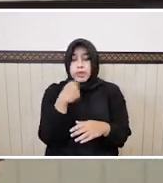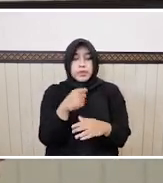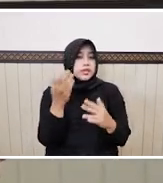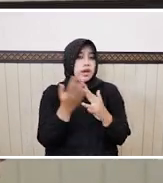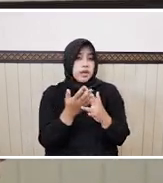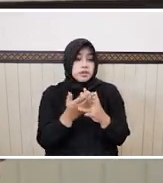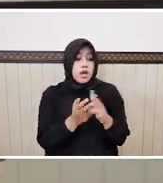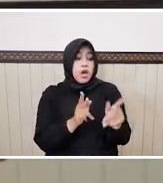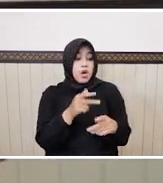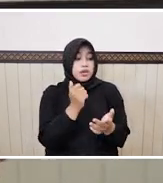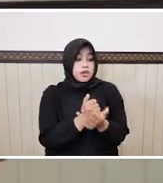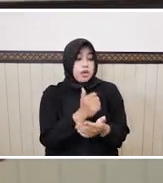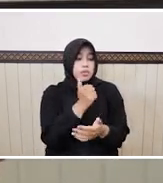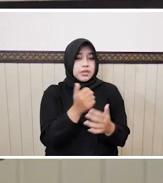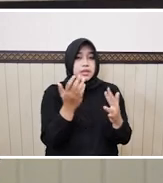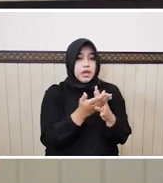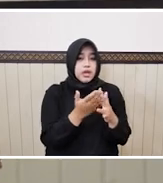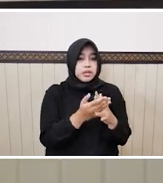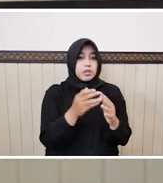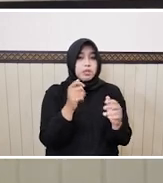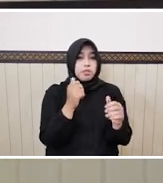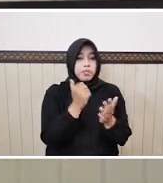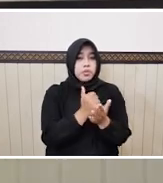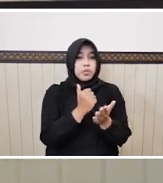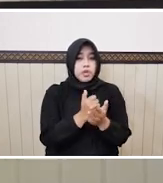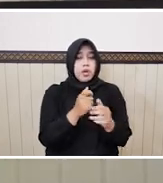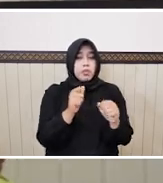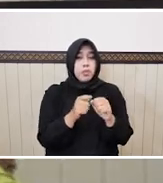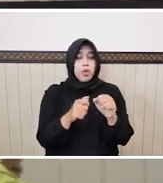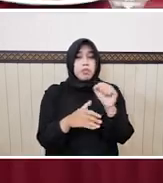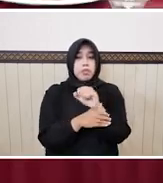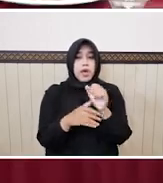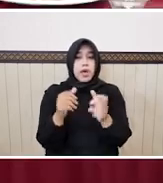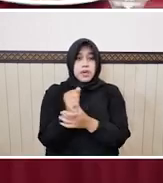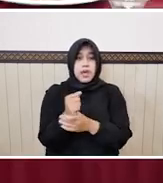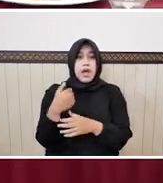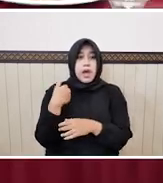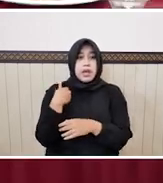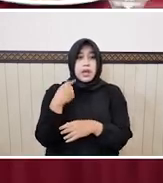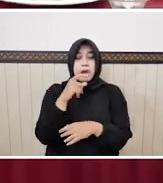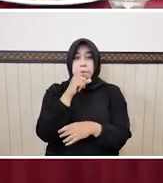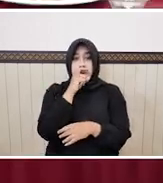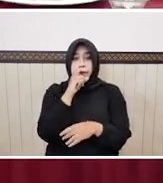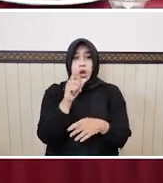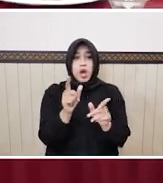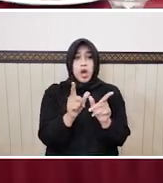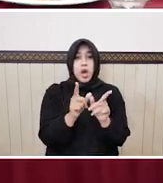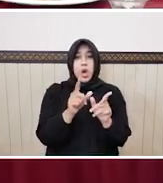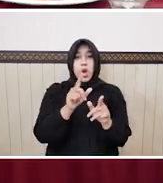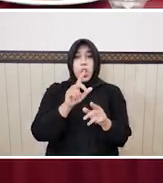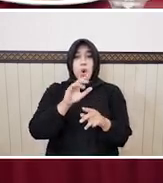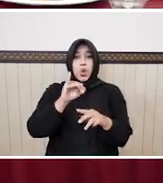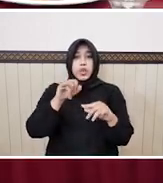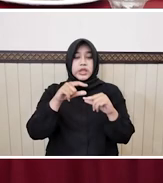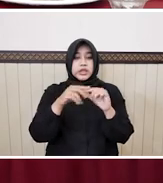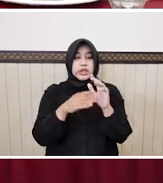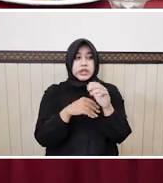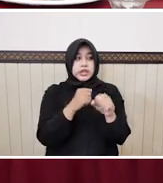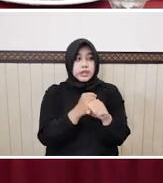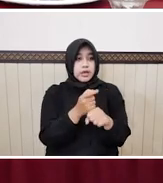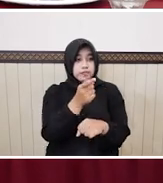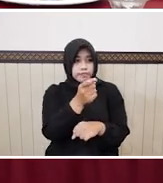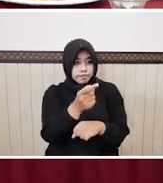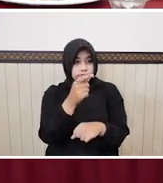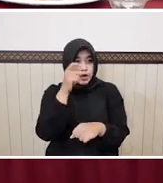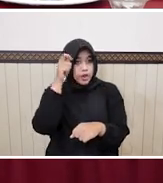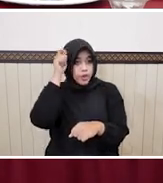mengaksesnya nah hari ini kita sudah kedatangan Pak Wizard yang yang tahu banyak tentang itu saya juga agak